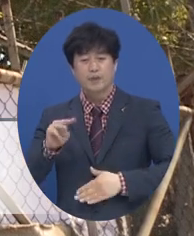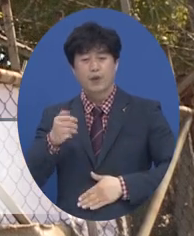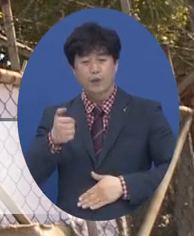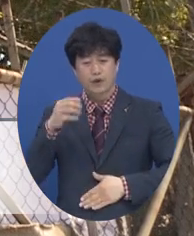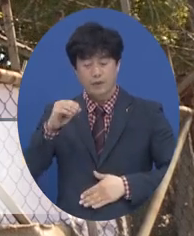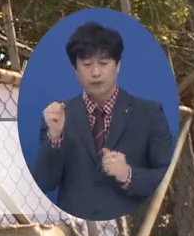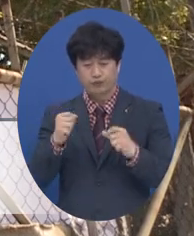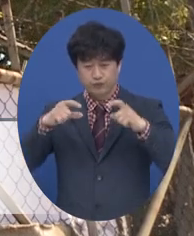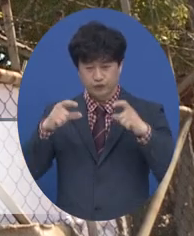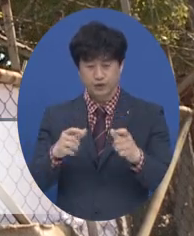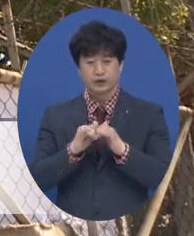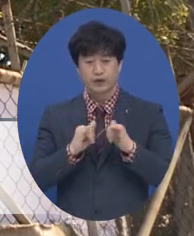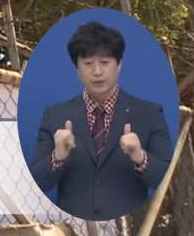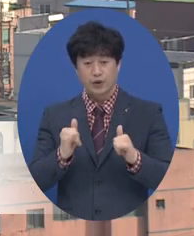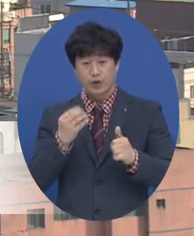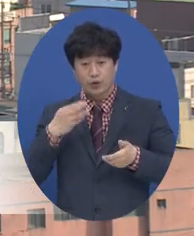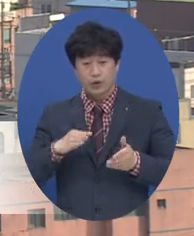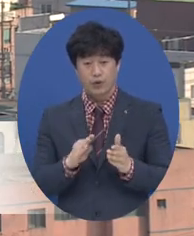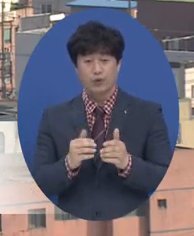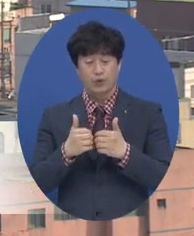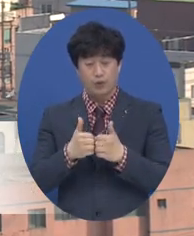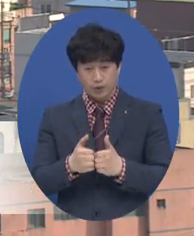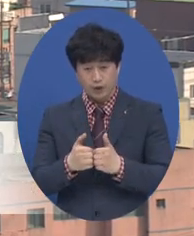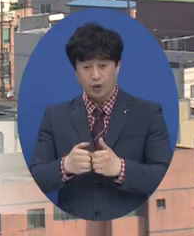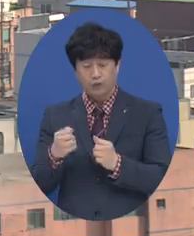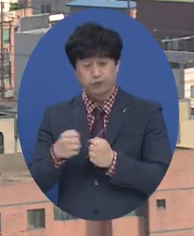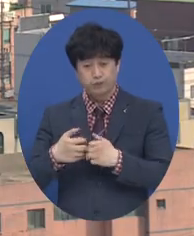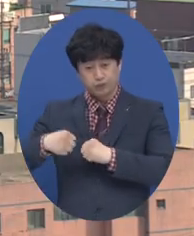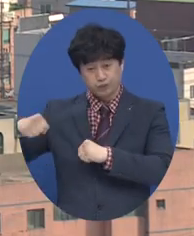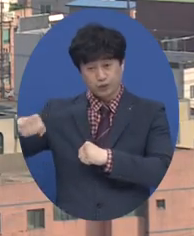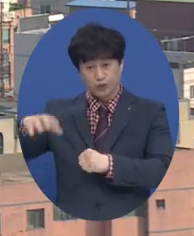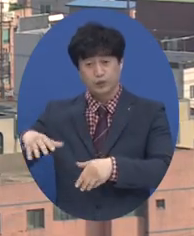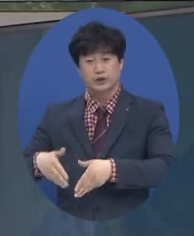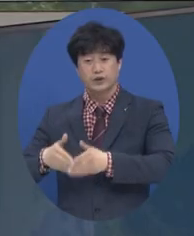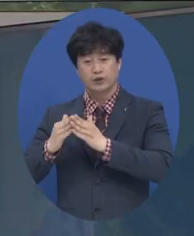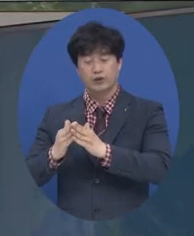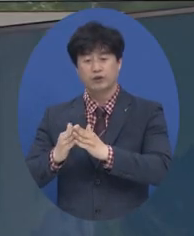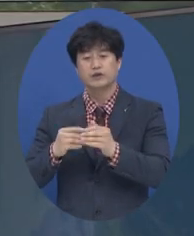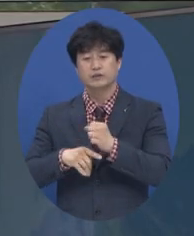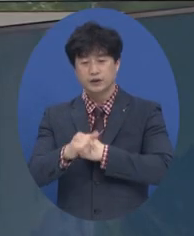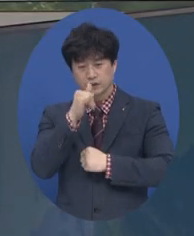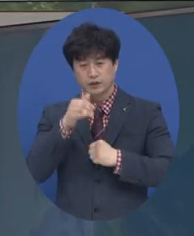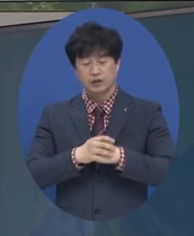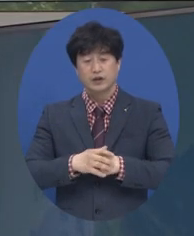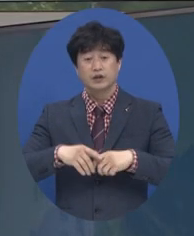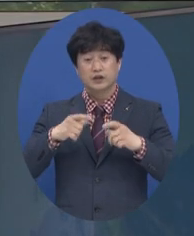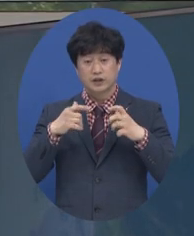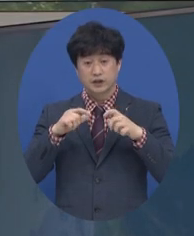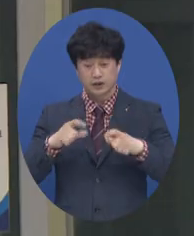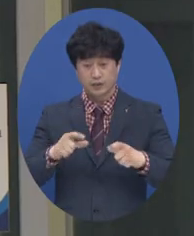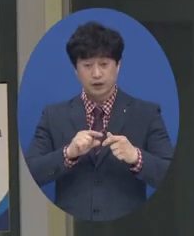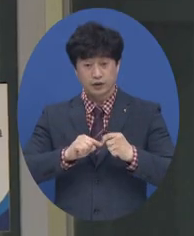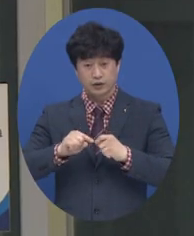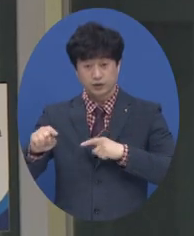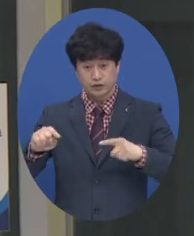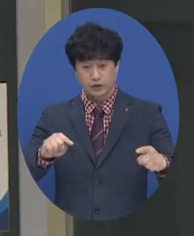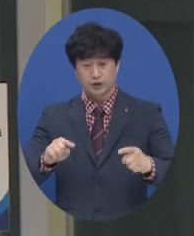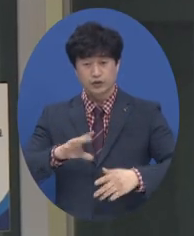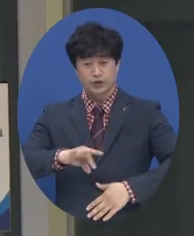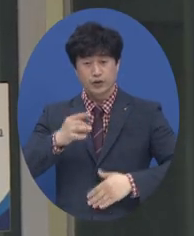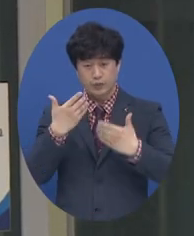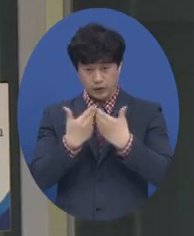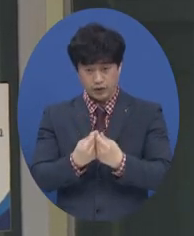북부지역 도민들에게 도의회 북부 분원 설치해 의미는 남다릅니다 지방자치 역사상 첫 사례인 경기도의회